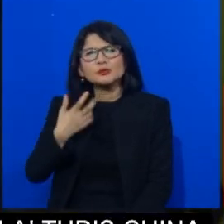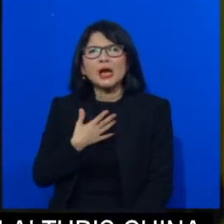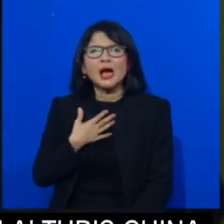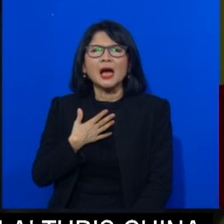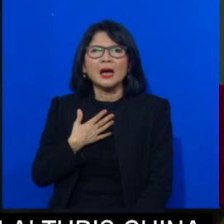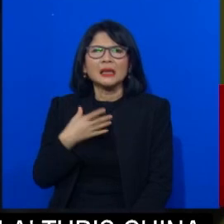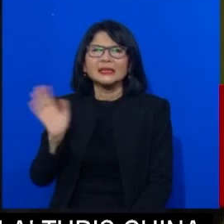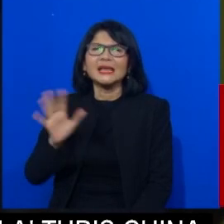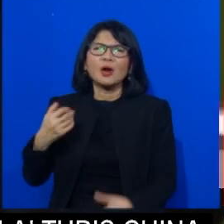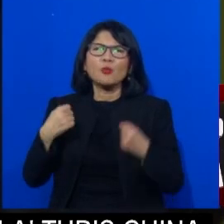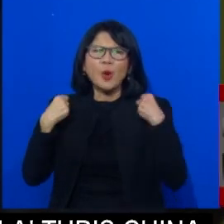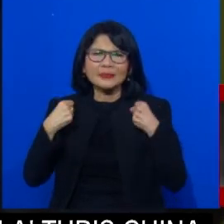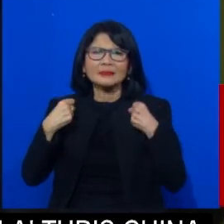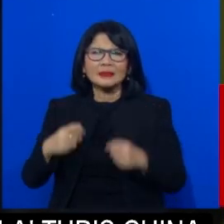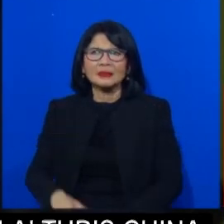Melihat,